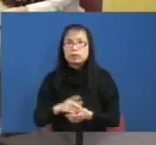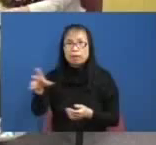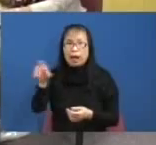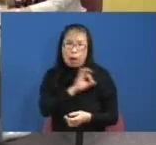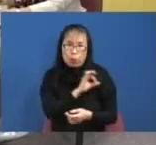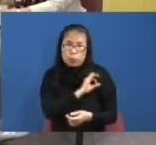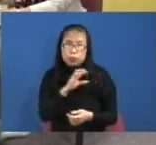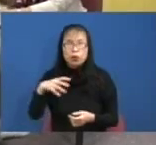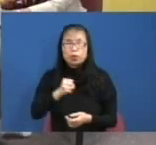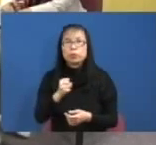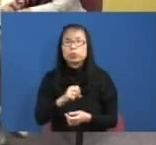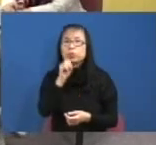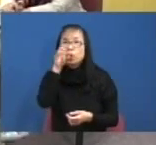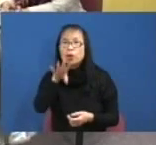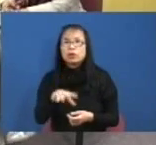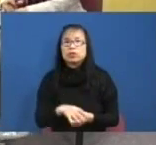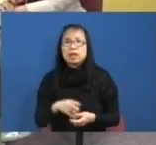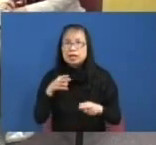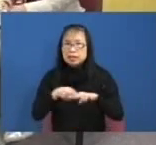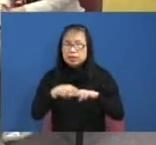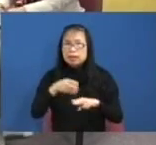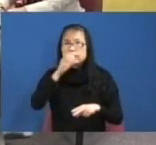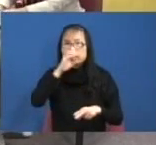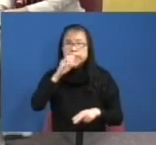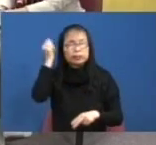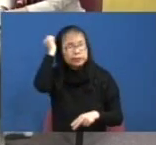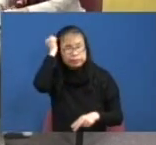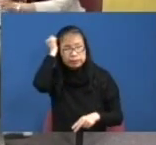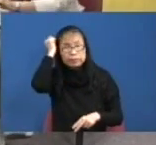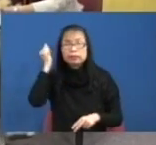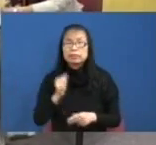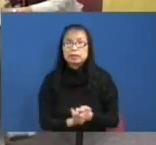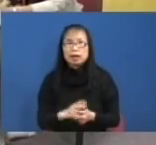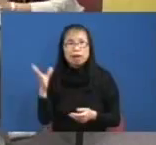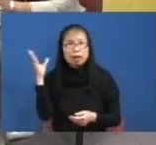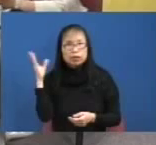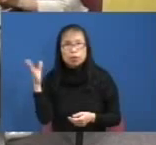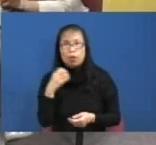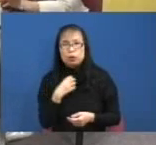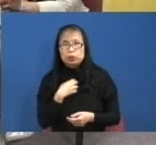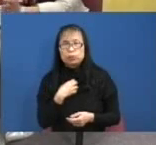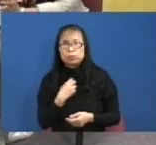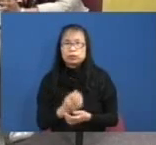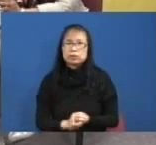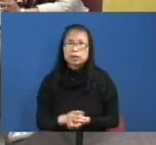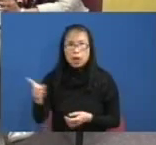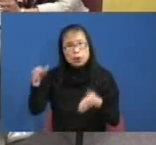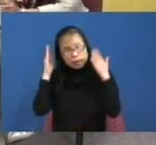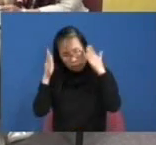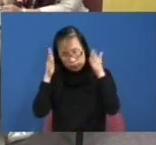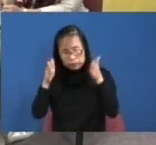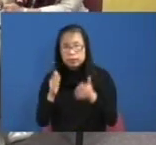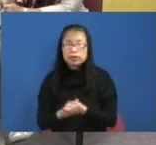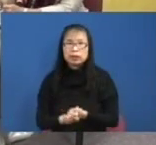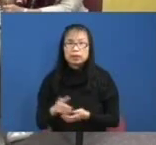講講啦。其實餐飲業真係困難， 好困難嘅。 係啊，理解到都聽得明嘅，因為我都亦都即係都有留意過